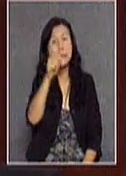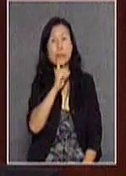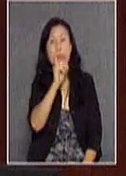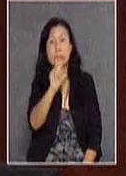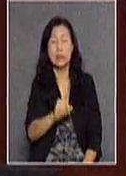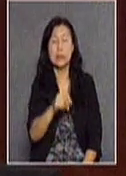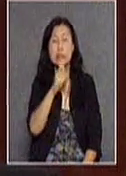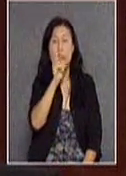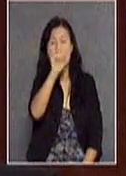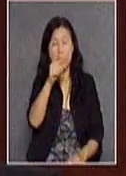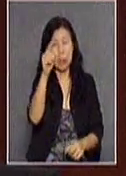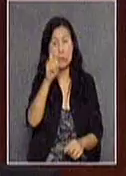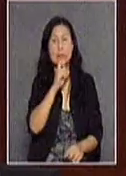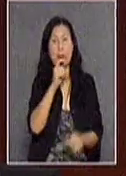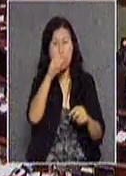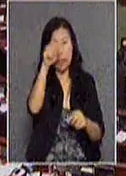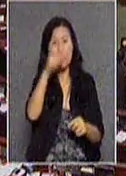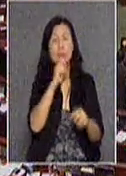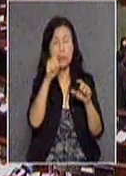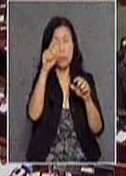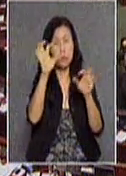有冇乜嘢錯，現在會議暫停。